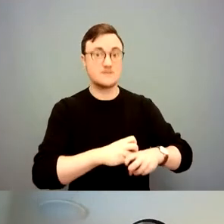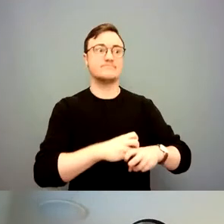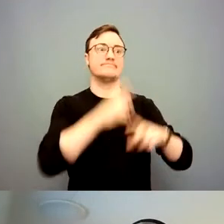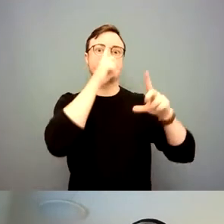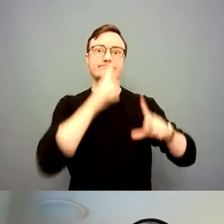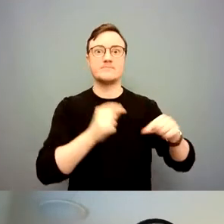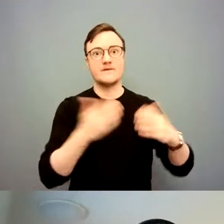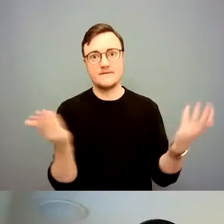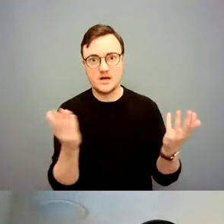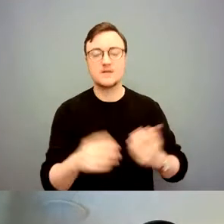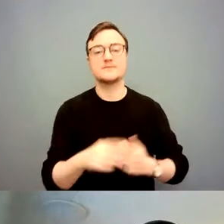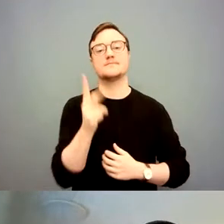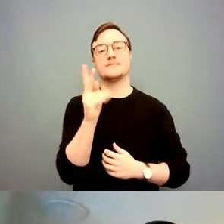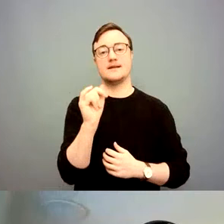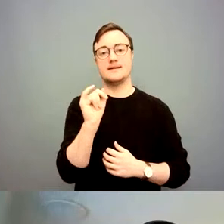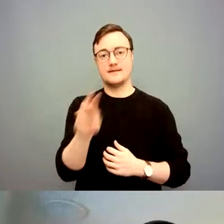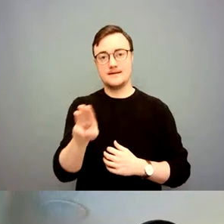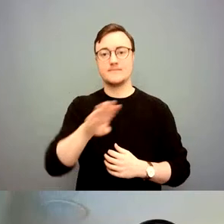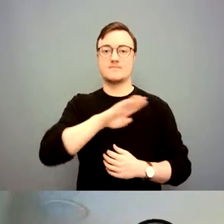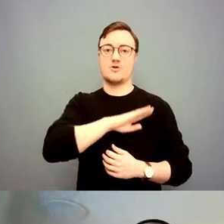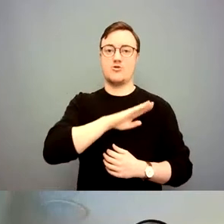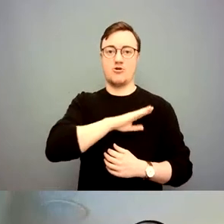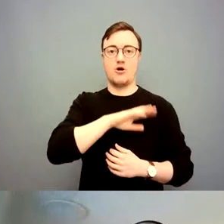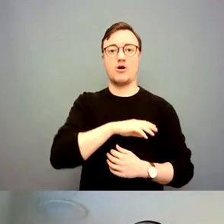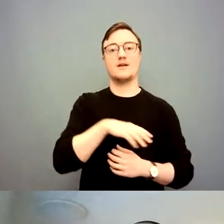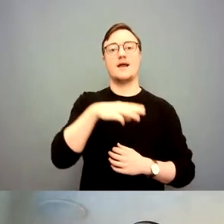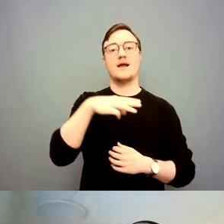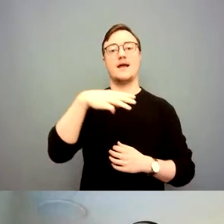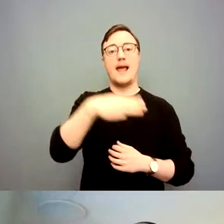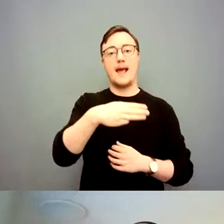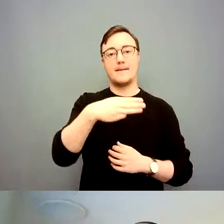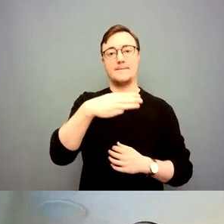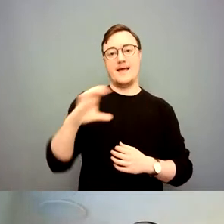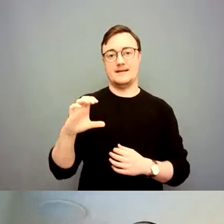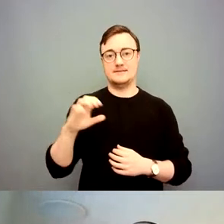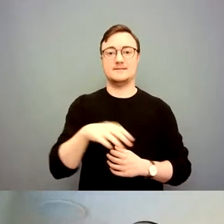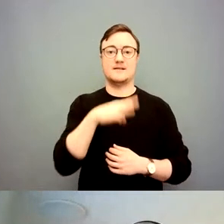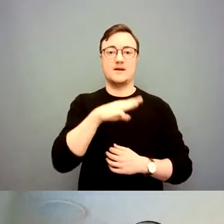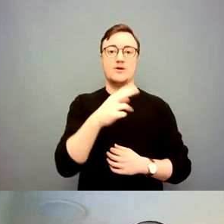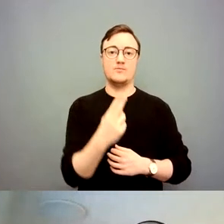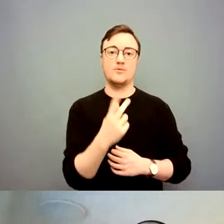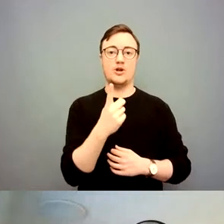tidiga tecken på multipel skleros, MS.